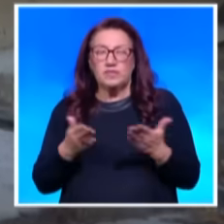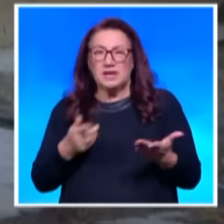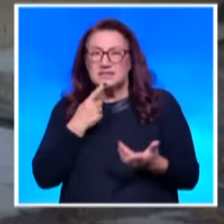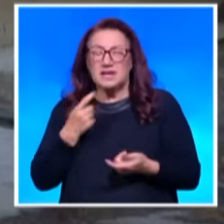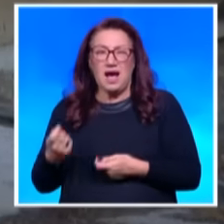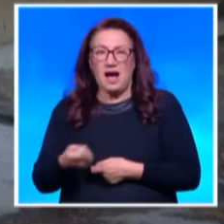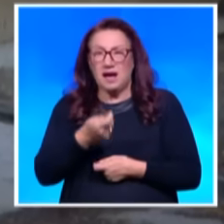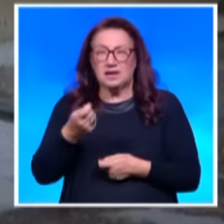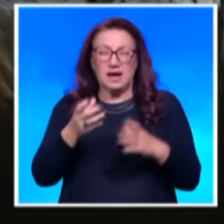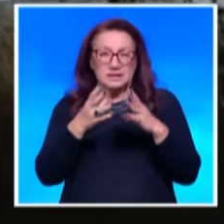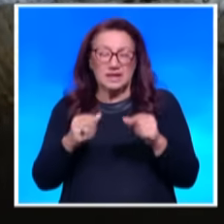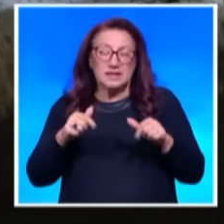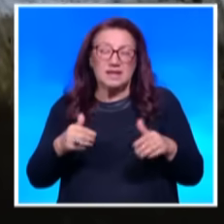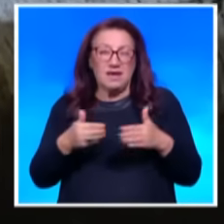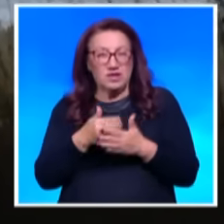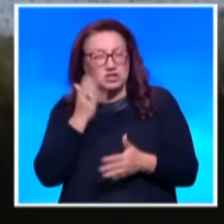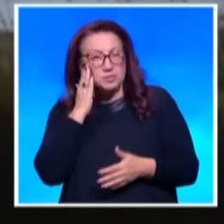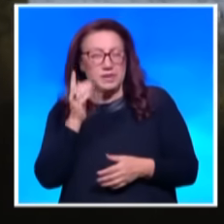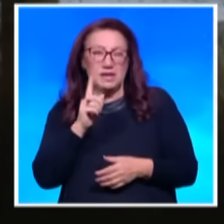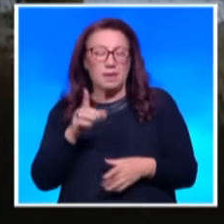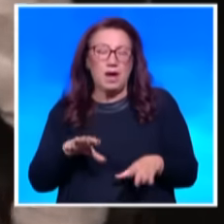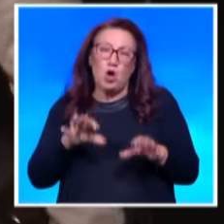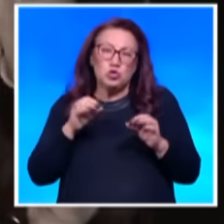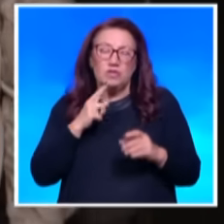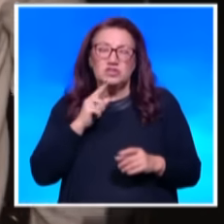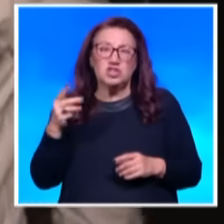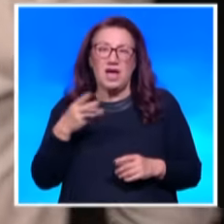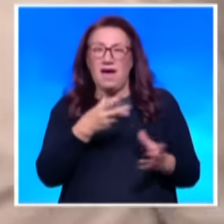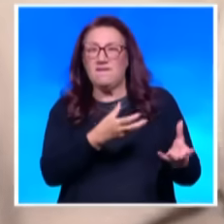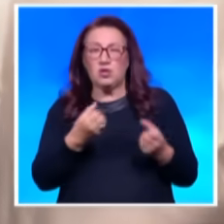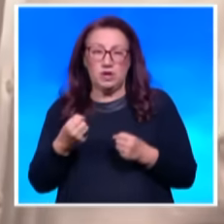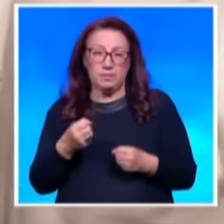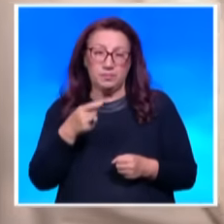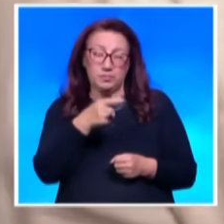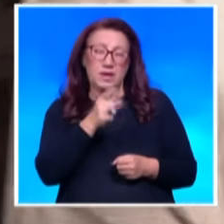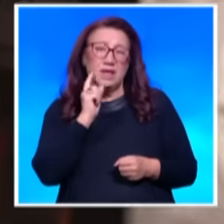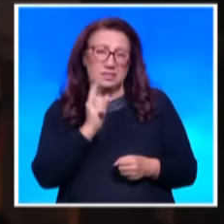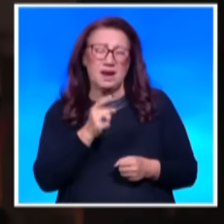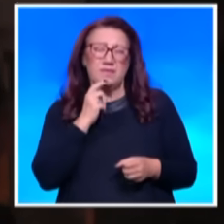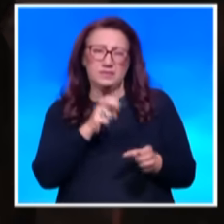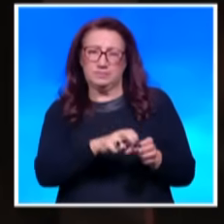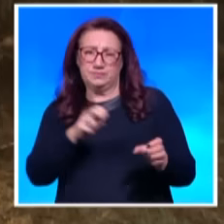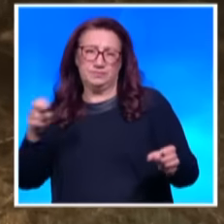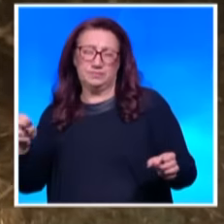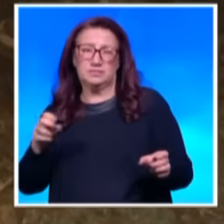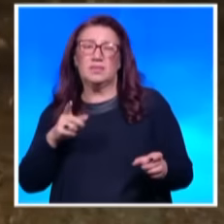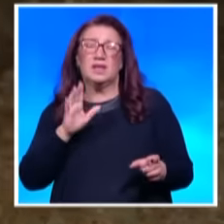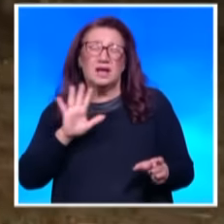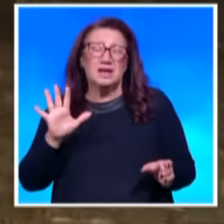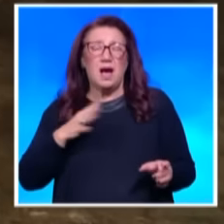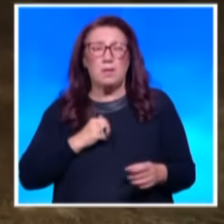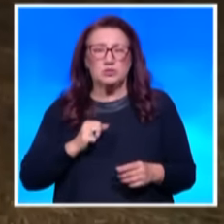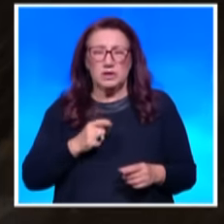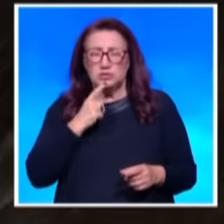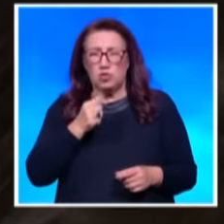за евакуация? Ими, ако се наложи, да. Трябва да напуснете. Добре. За ваша безопасност. Добре. Пръскаме се,